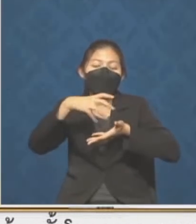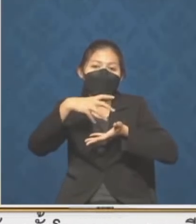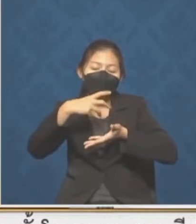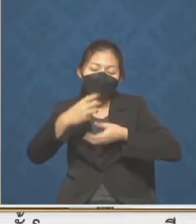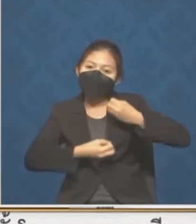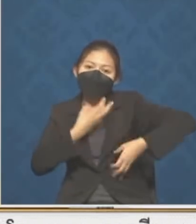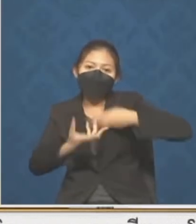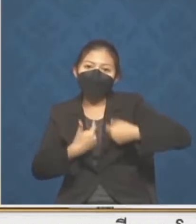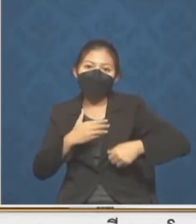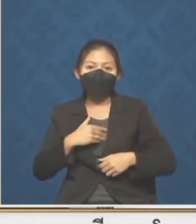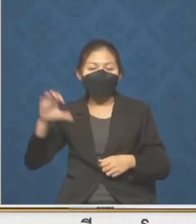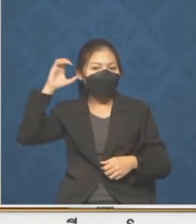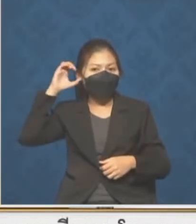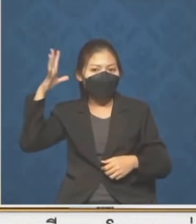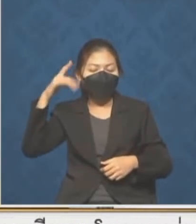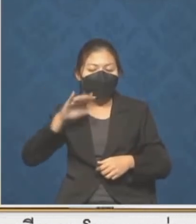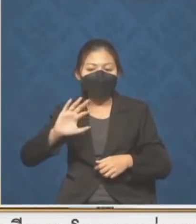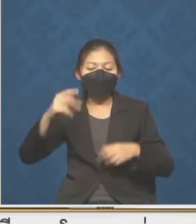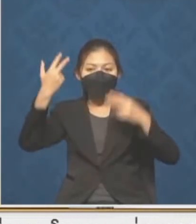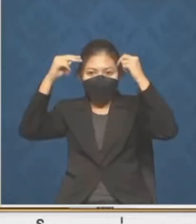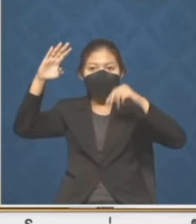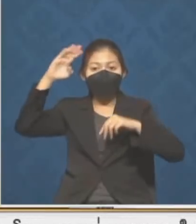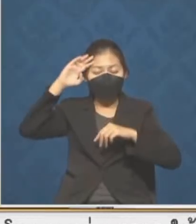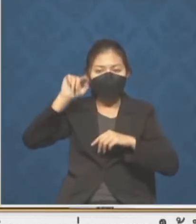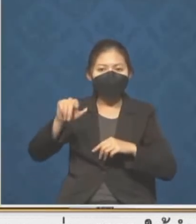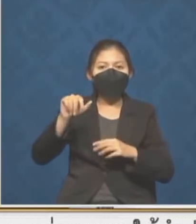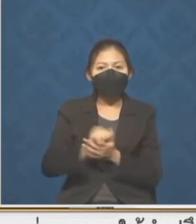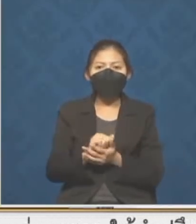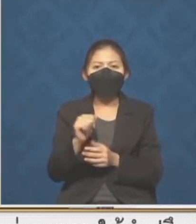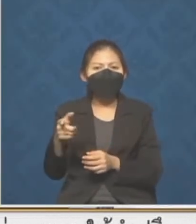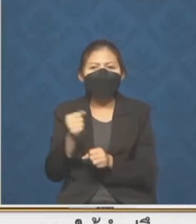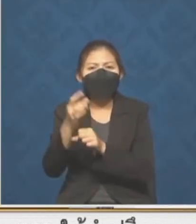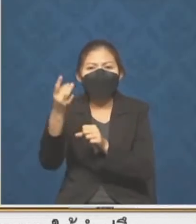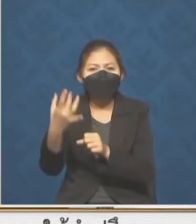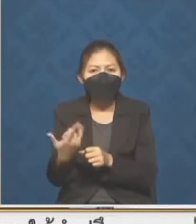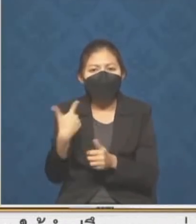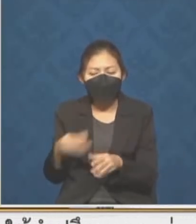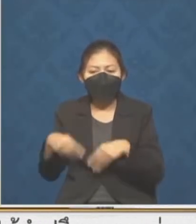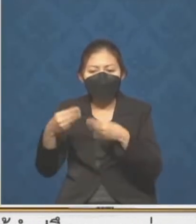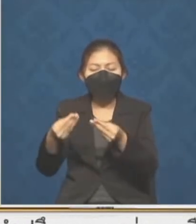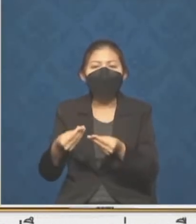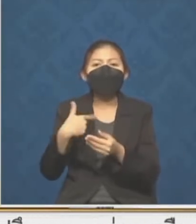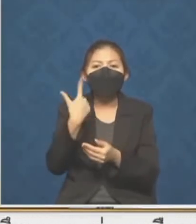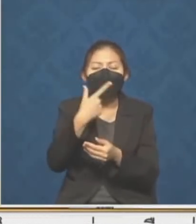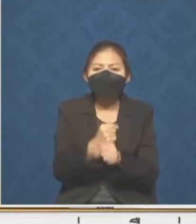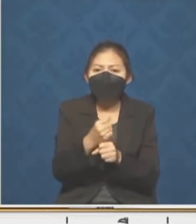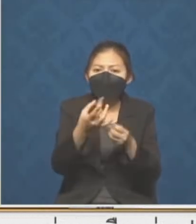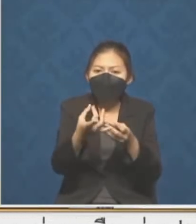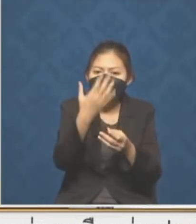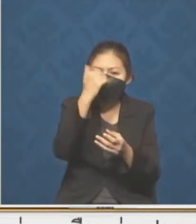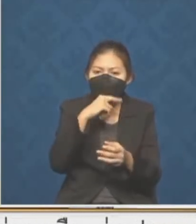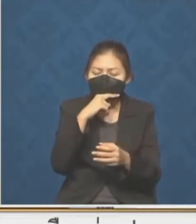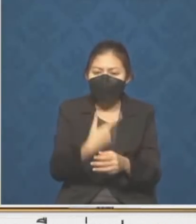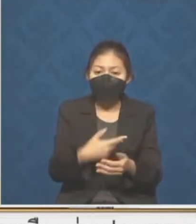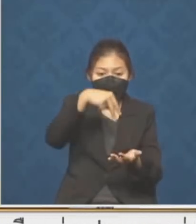พลเอกประยุทธ์จันทร์โอชาว่าท่านไปทำอะไรหรือให้ใครไปทำอะไรทำไมพวกเขาเหล่านั้นจึงเปลี่ยนจุ